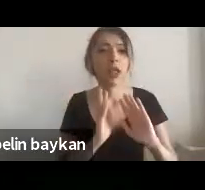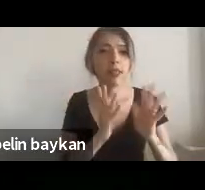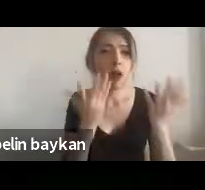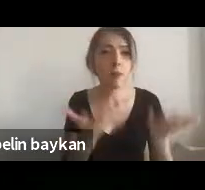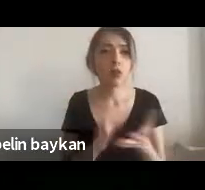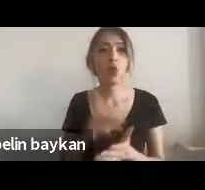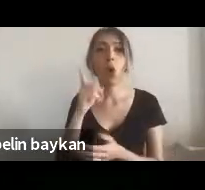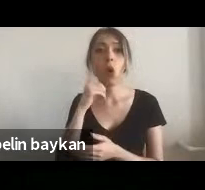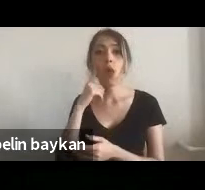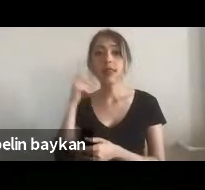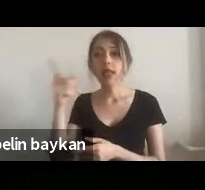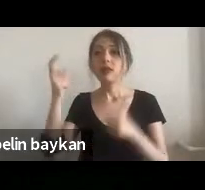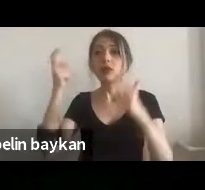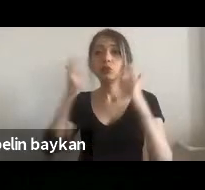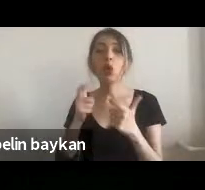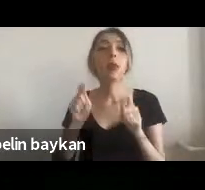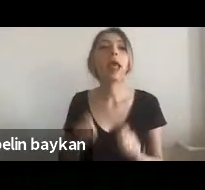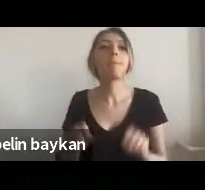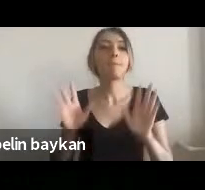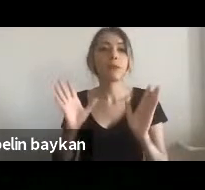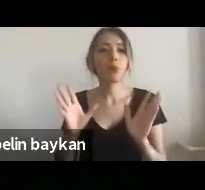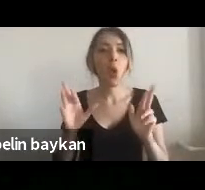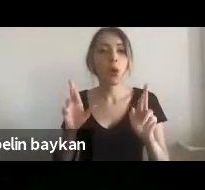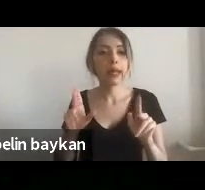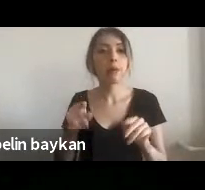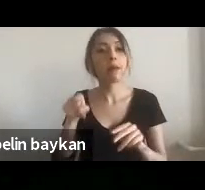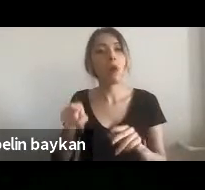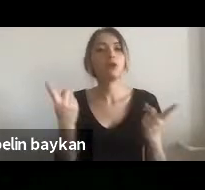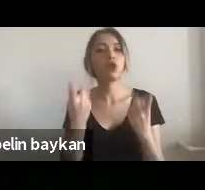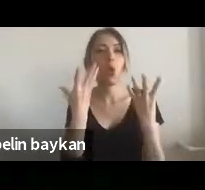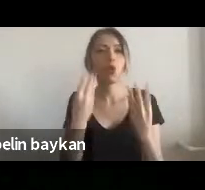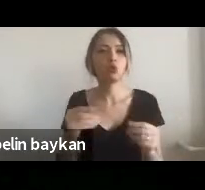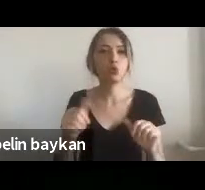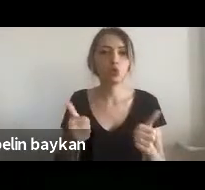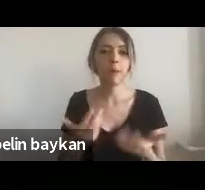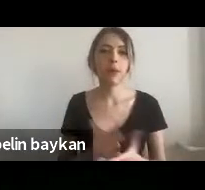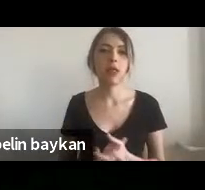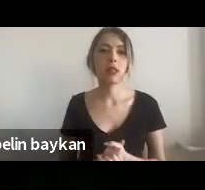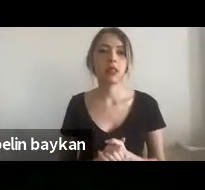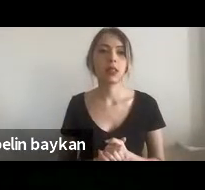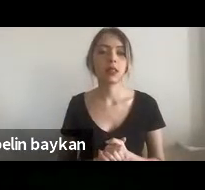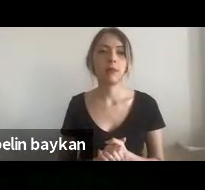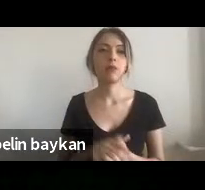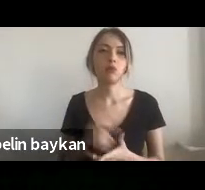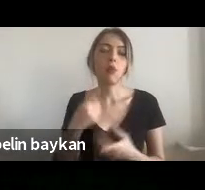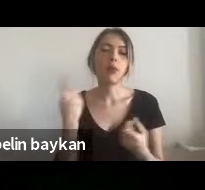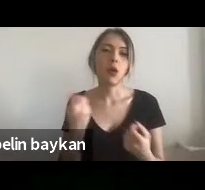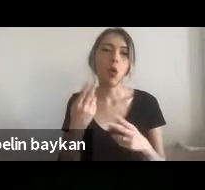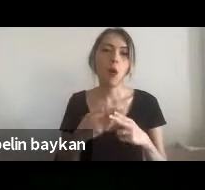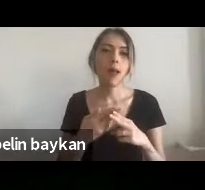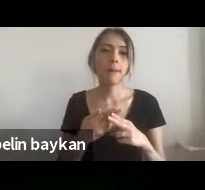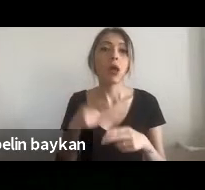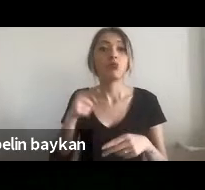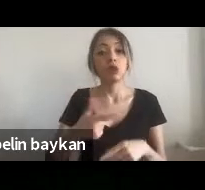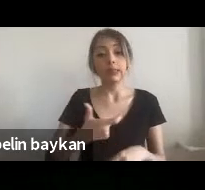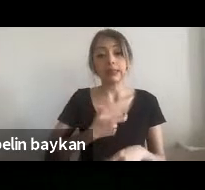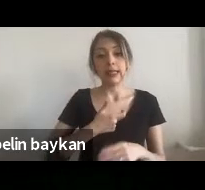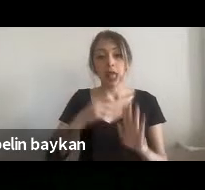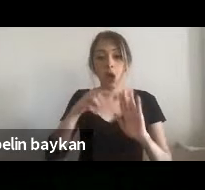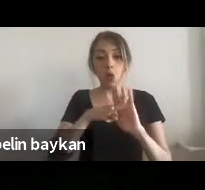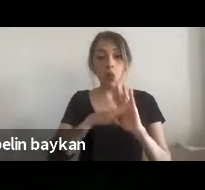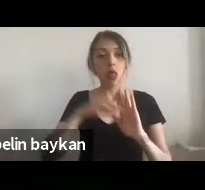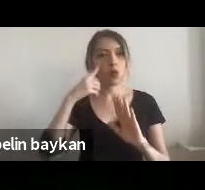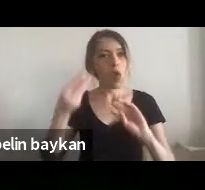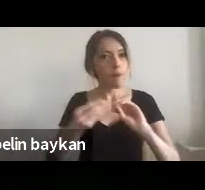ödevleri yerine getirmemesi durumunda olduğu gibi. Şimdi bu bazen bir yasa kuralından kaynaklanıyor